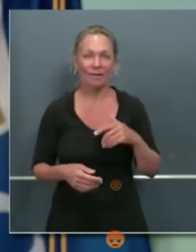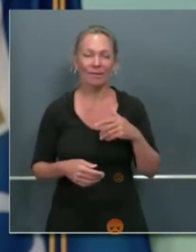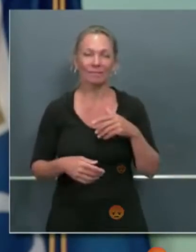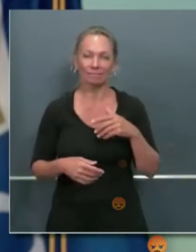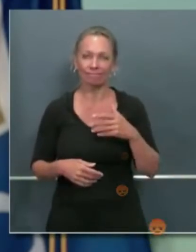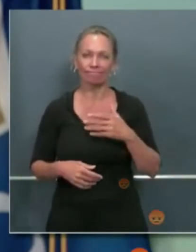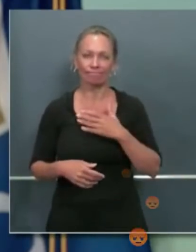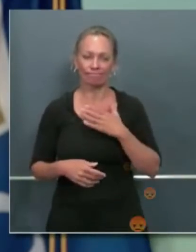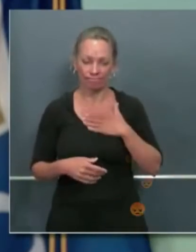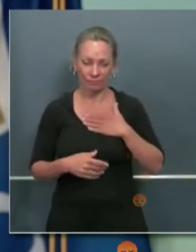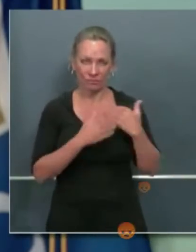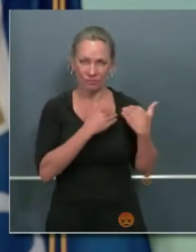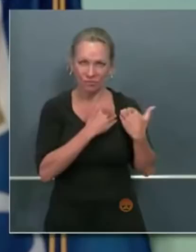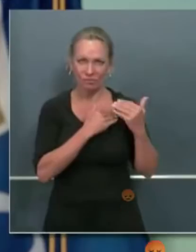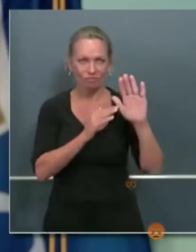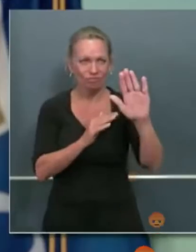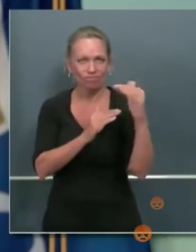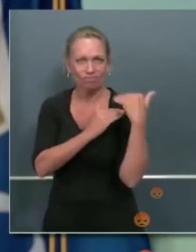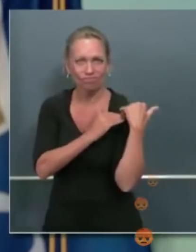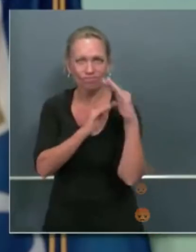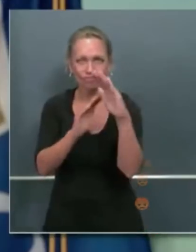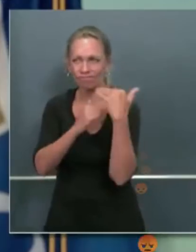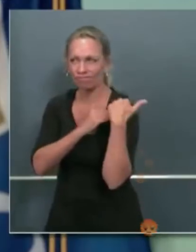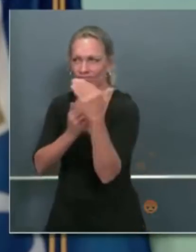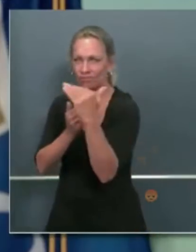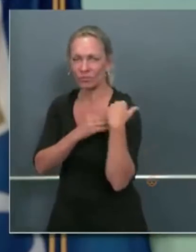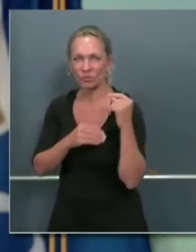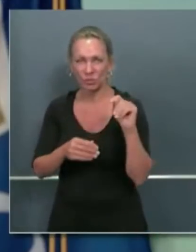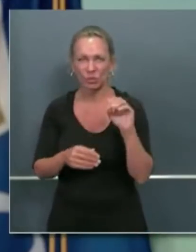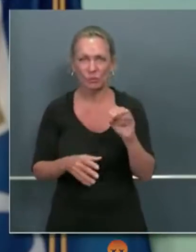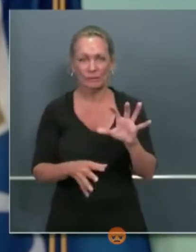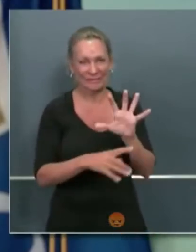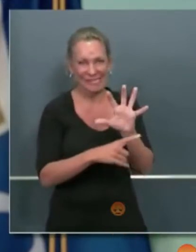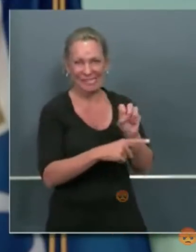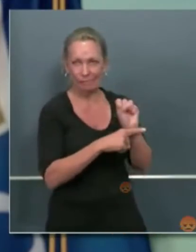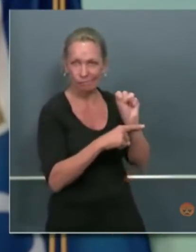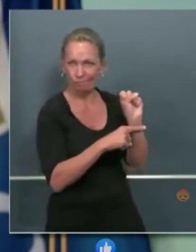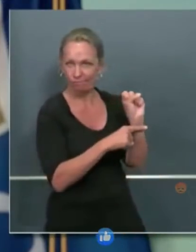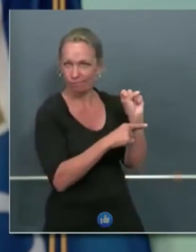áp dụng cái chuyện mà ở người tại cách ly tại nhà.